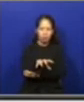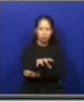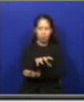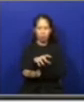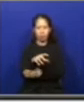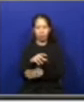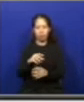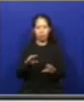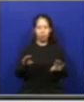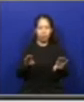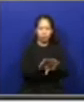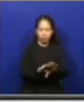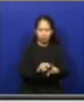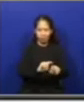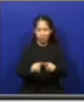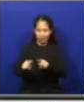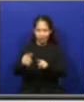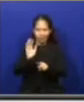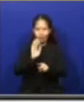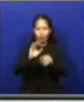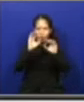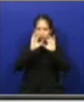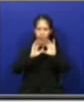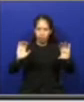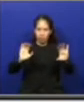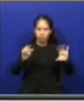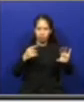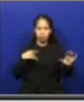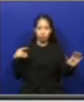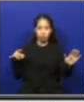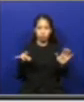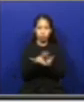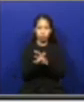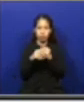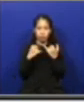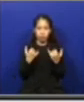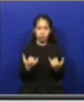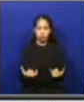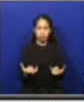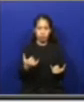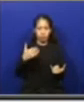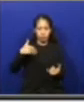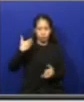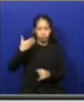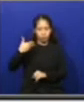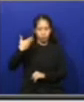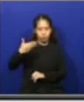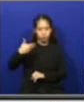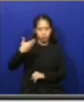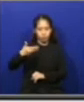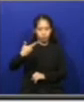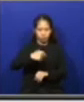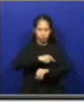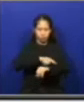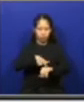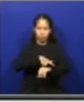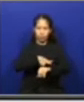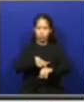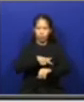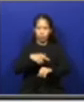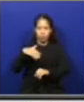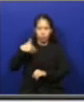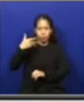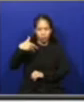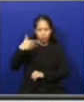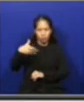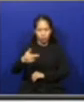มักง่ายของรัฐบาลจนสุดท้ายนี้ตลอดเวลาหลายเดือนที่ผ่านมาประเทศไทยอยู่จุดที่นายกรัฐมน